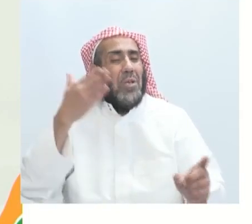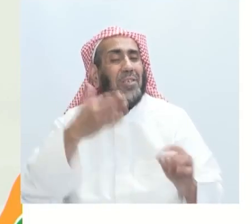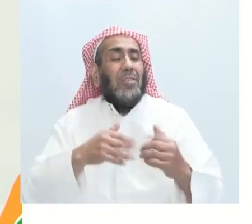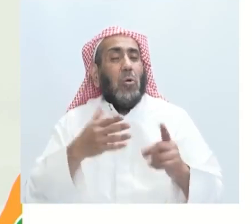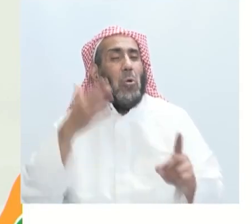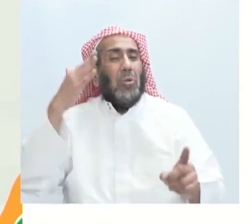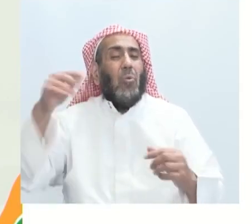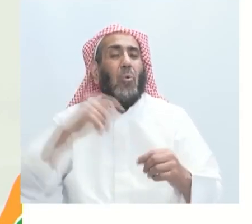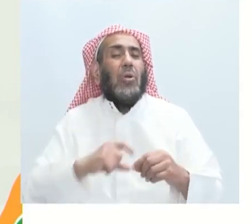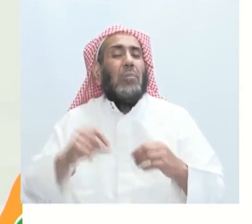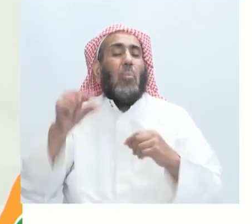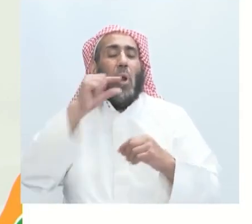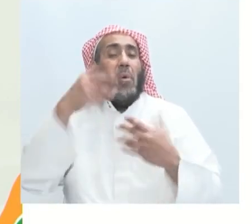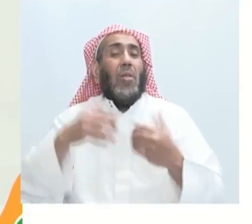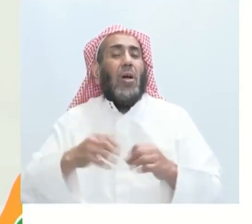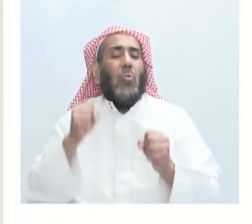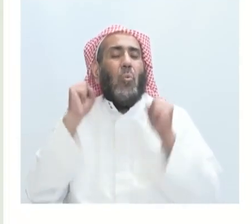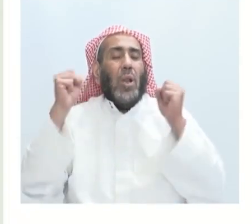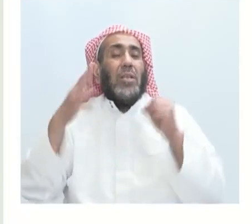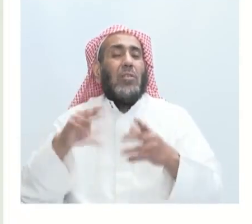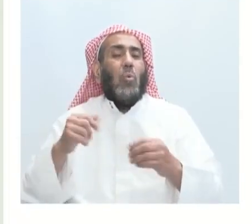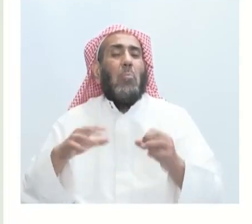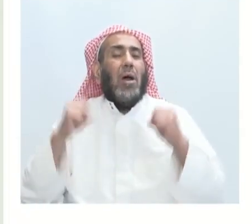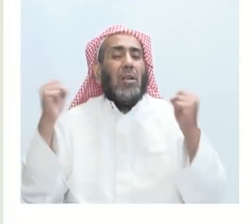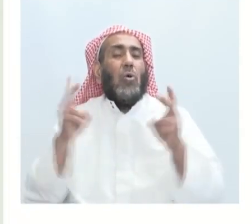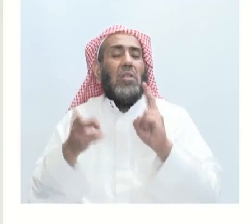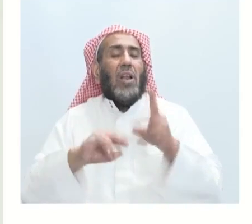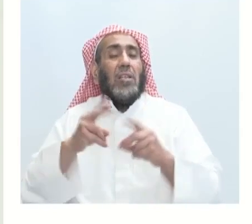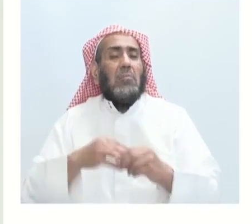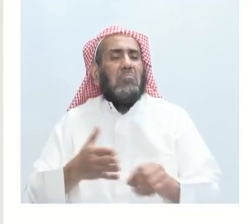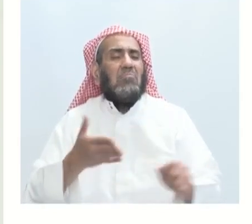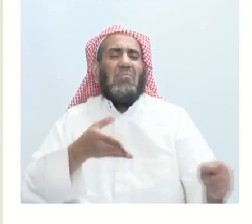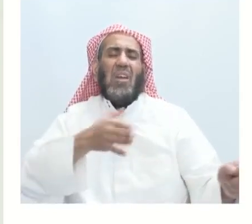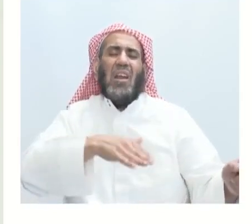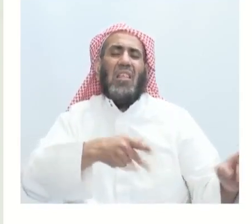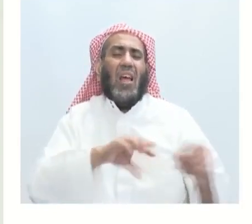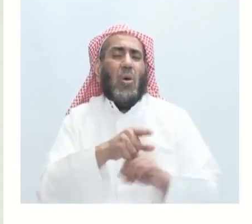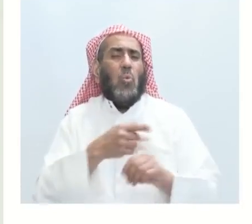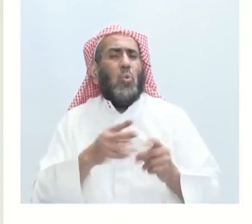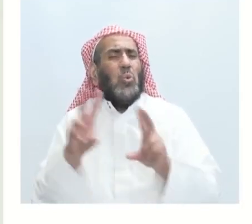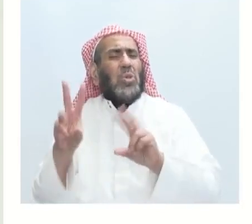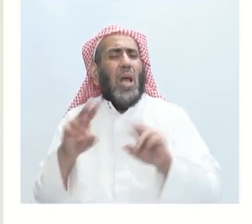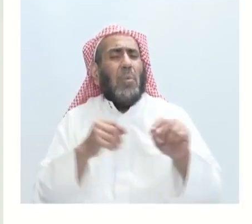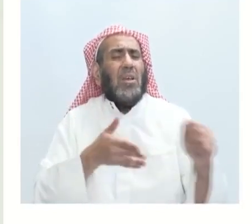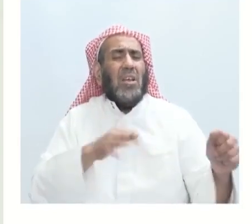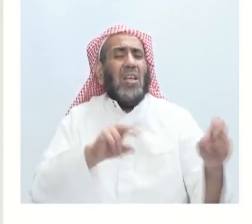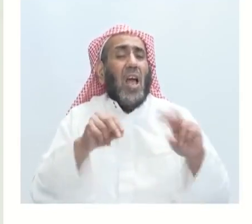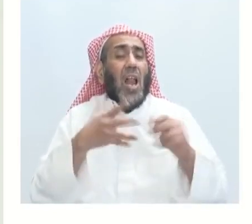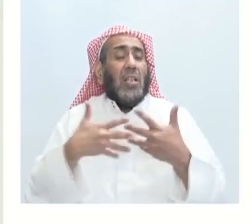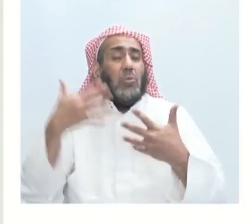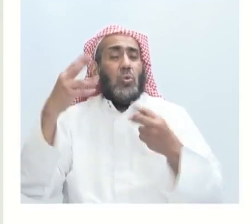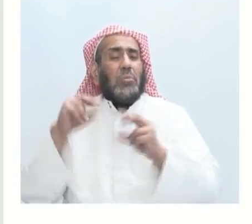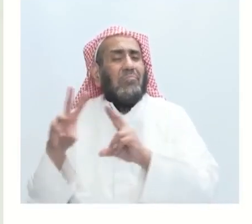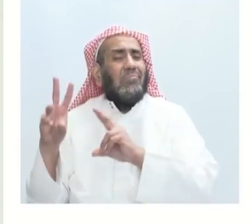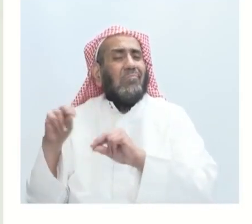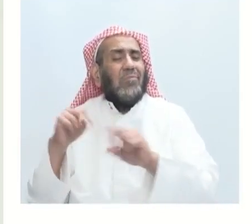كالته بدخول رمضان والعيدين والاحتفالات والمهرجانات الرثاء وهو الغرض الثالث يشابه الرثاء الادب السعودي